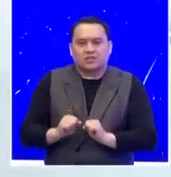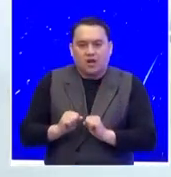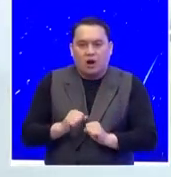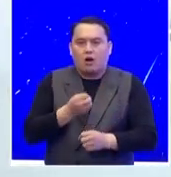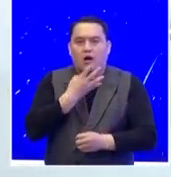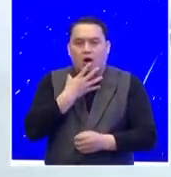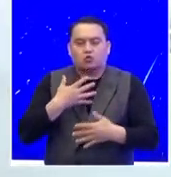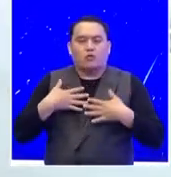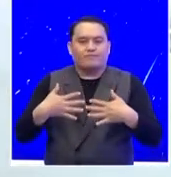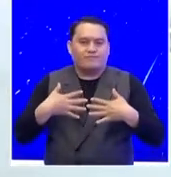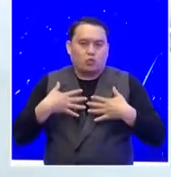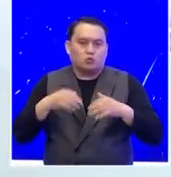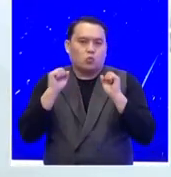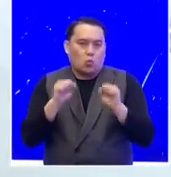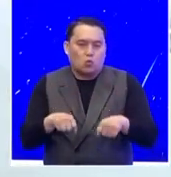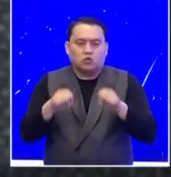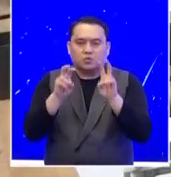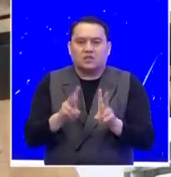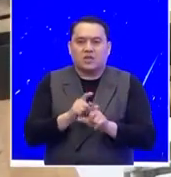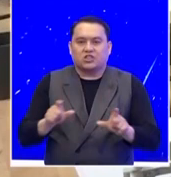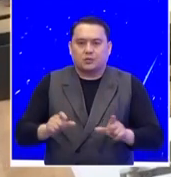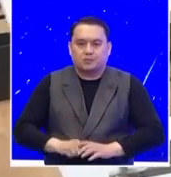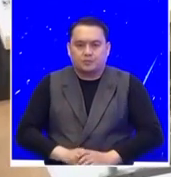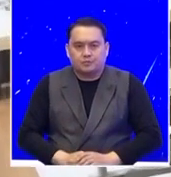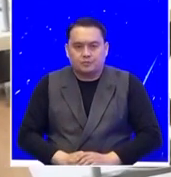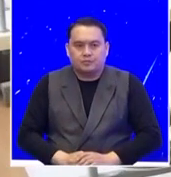хорошо пропускает воздух, констатируют специалисты.